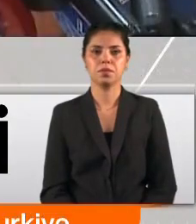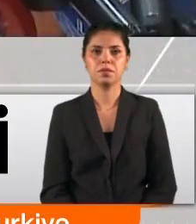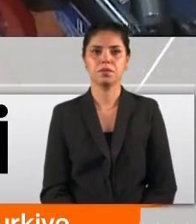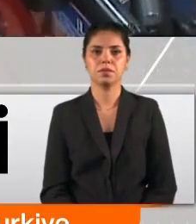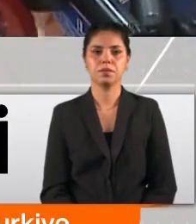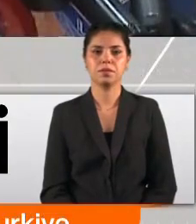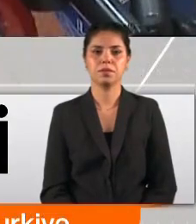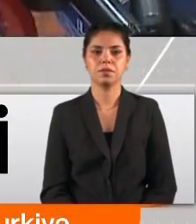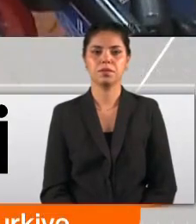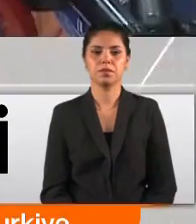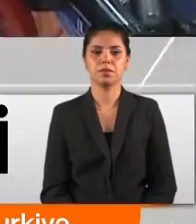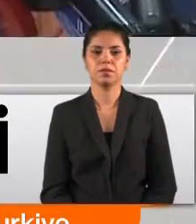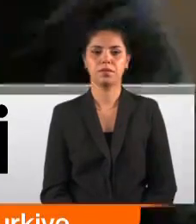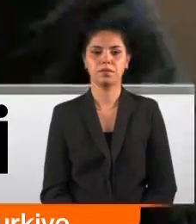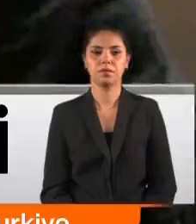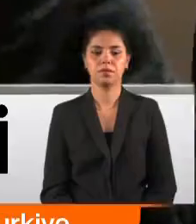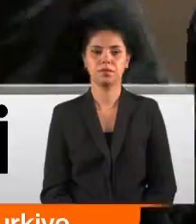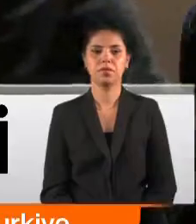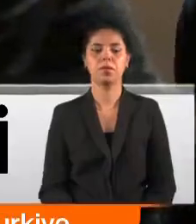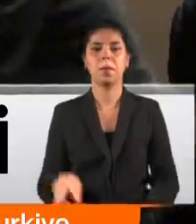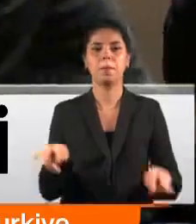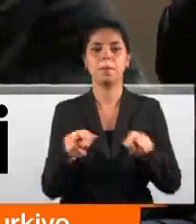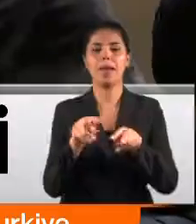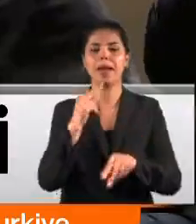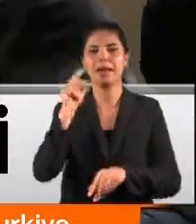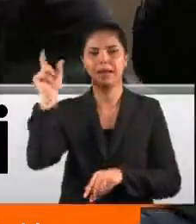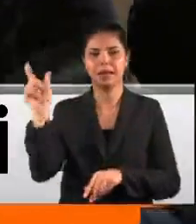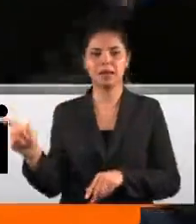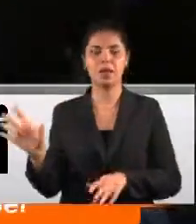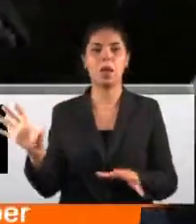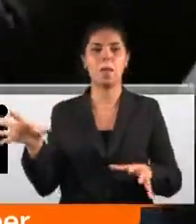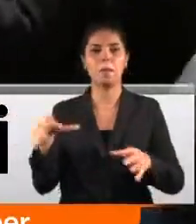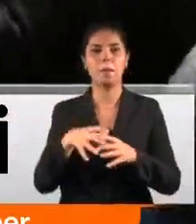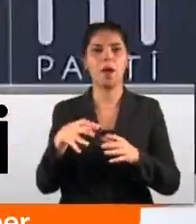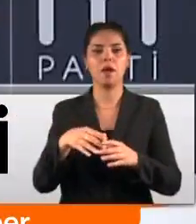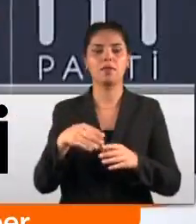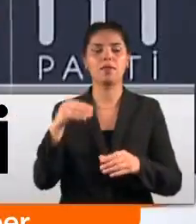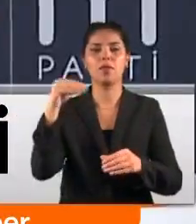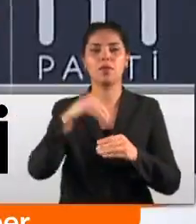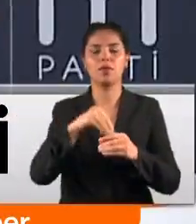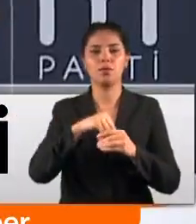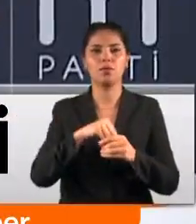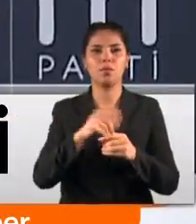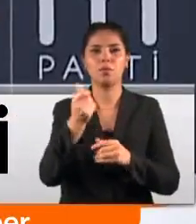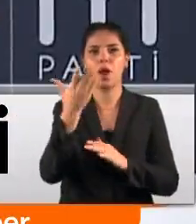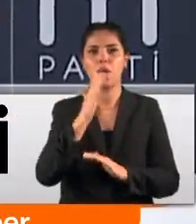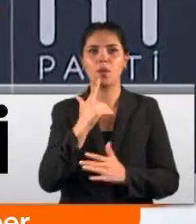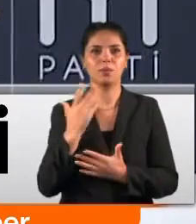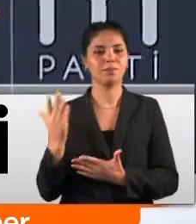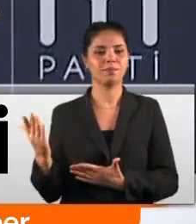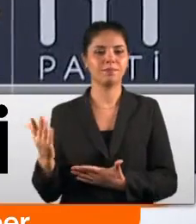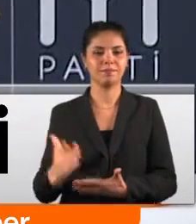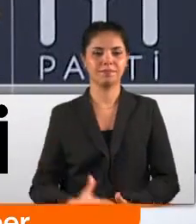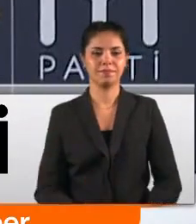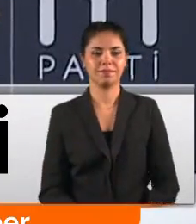Partisi kazandı bizim oylarımızla. Akşener partinin kasasının boş olduğunu da ima etti. Ekonomik durumu iyi milletvekillerimiz.